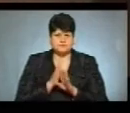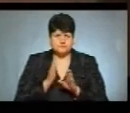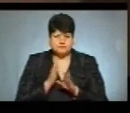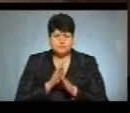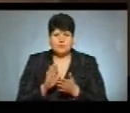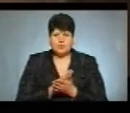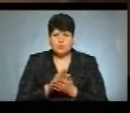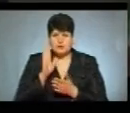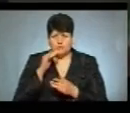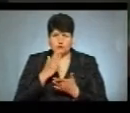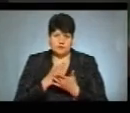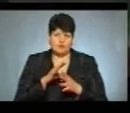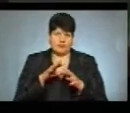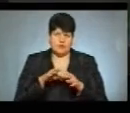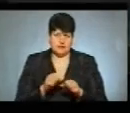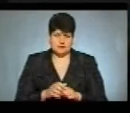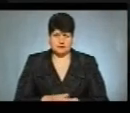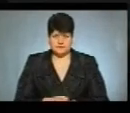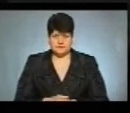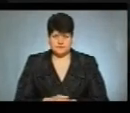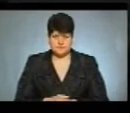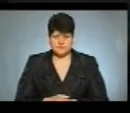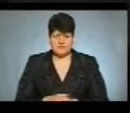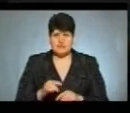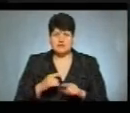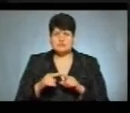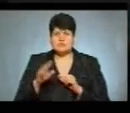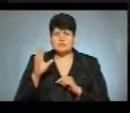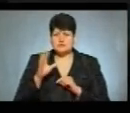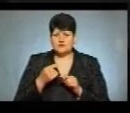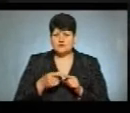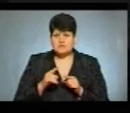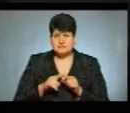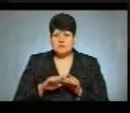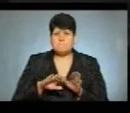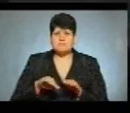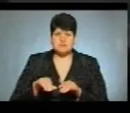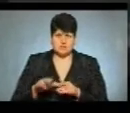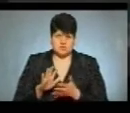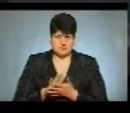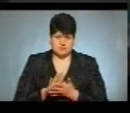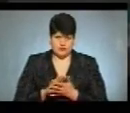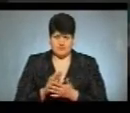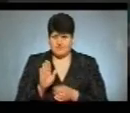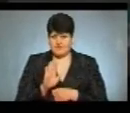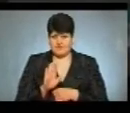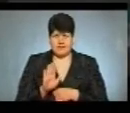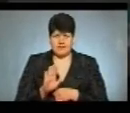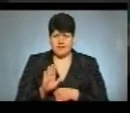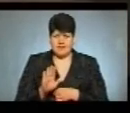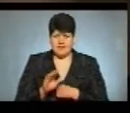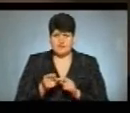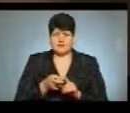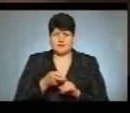мають їх власники. Скоріше всього, що це є забруднення вже більш пізніше, тобто не